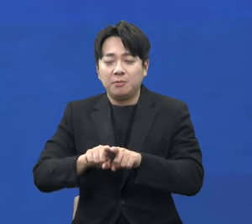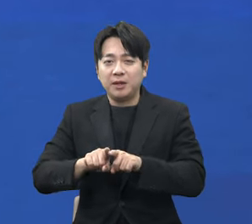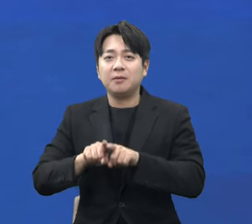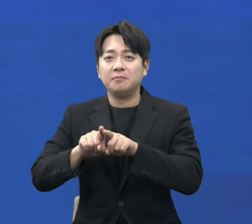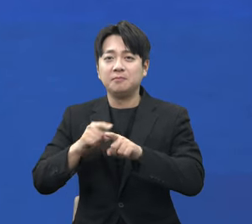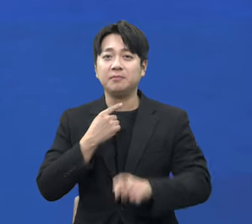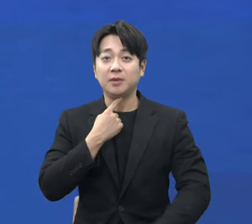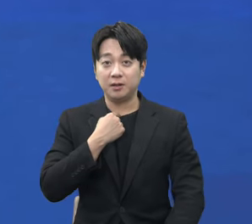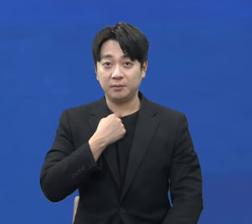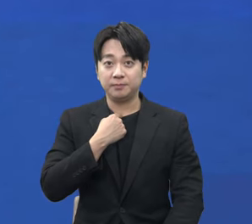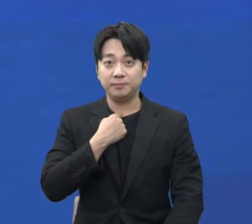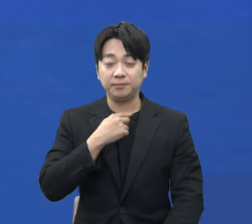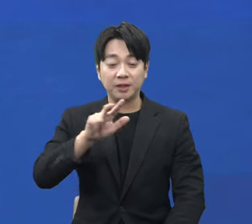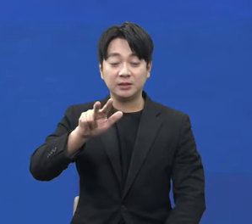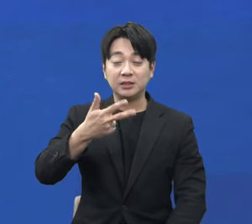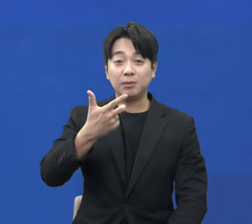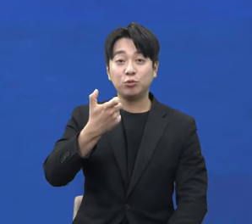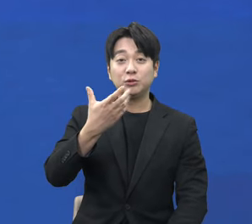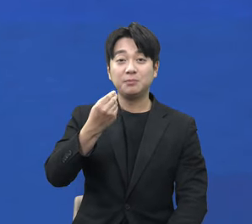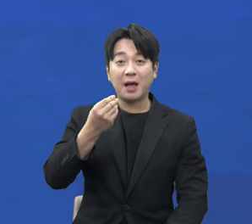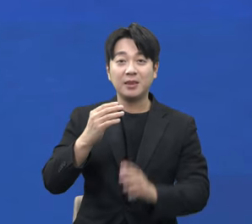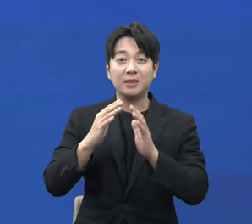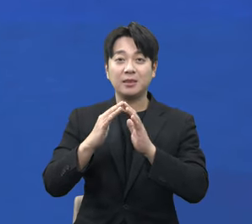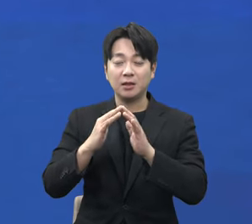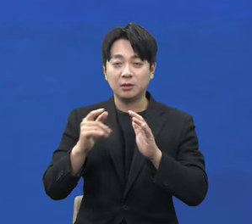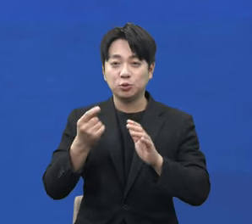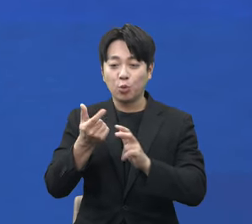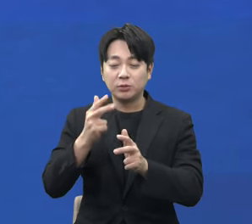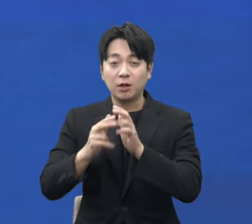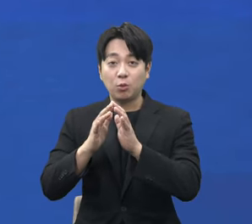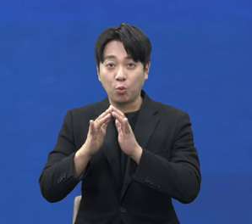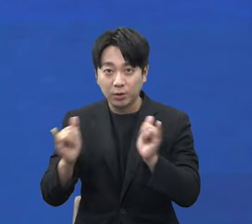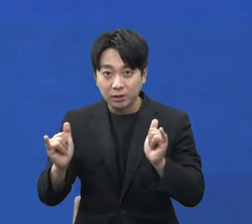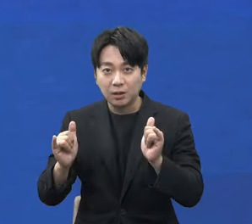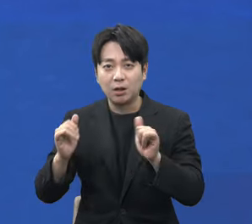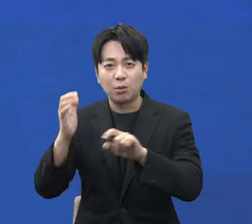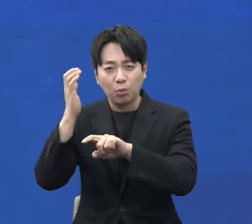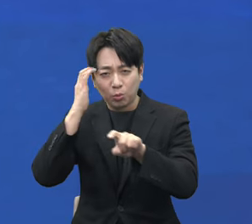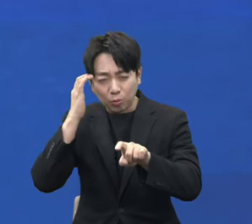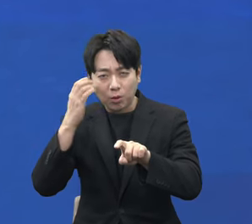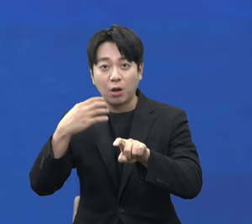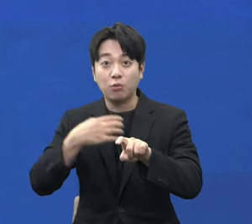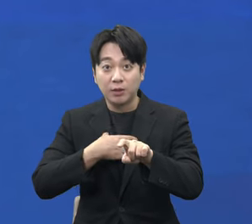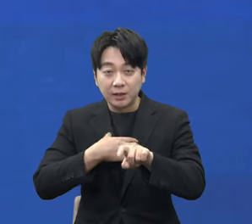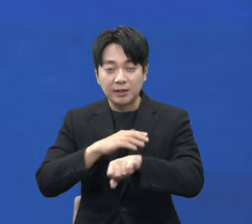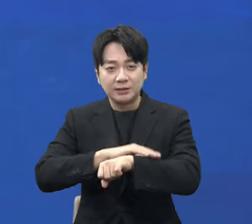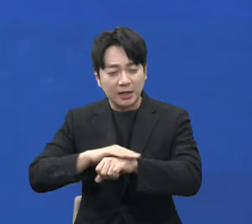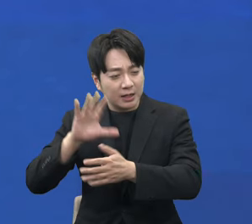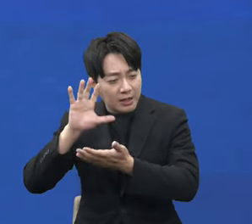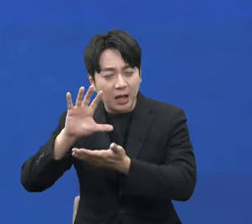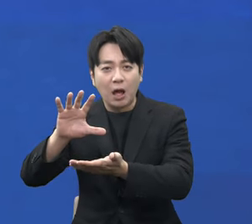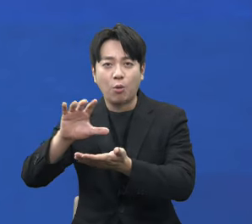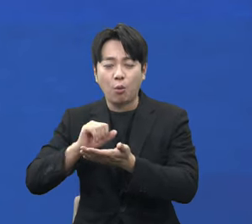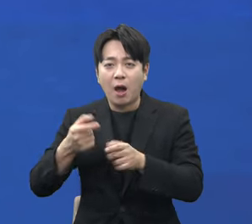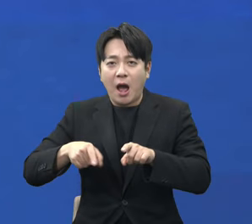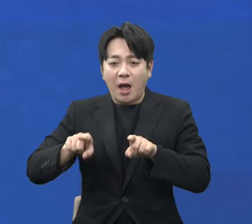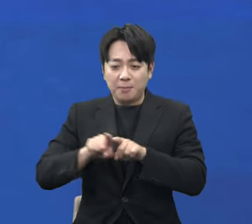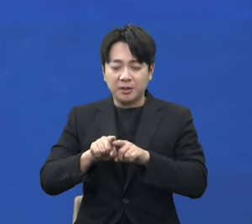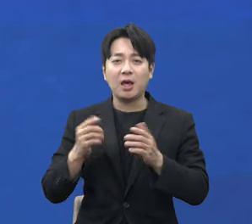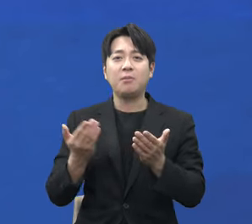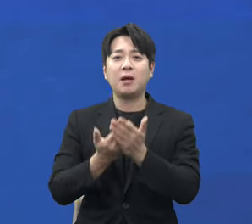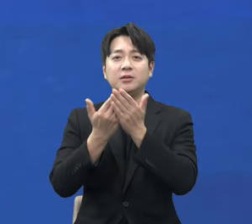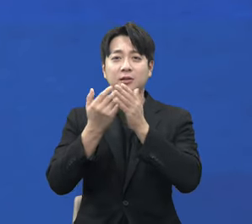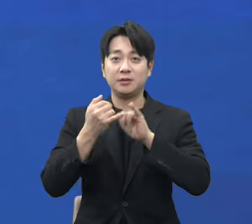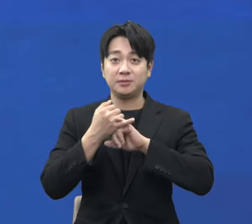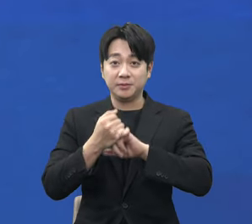700만 소상공인들의 땀과 눈물을 함께하면서 여러분과 함께 변화를